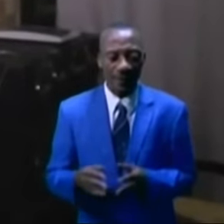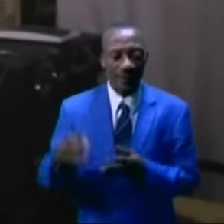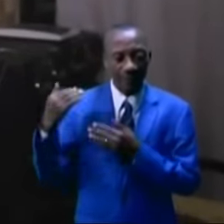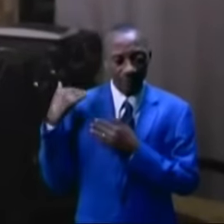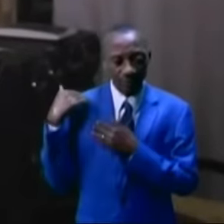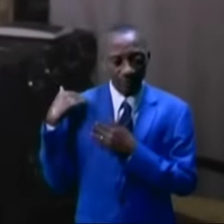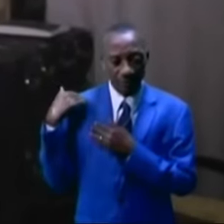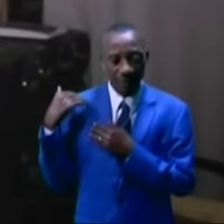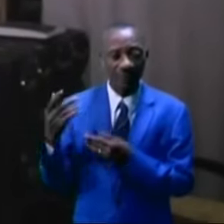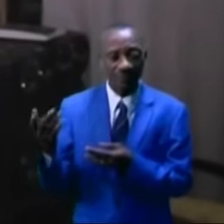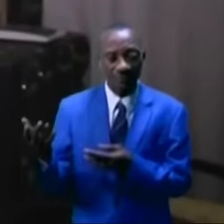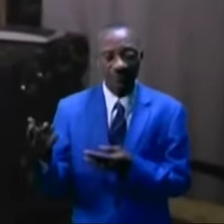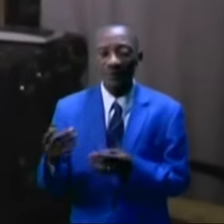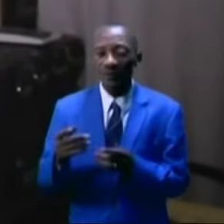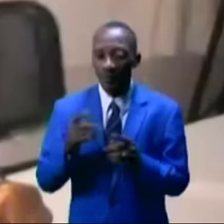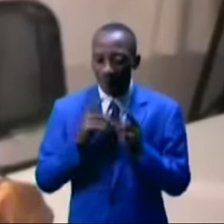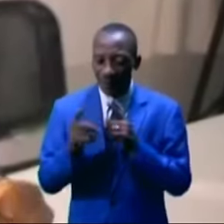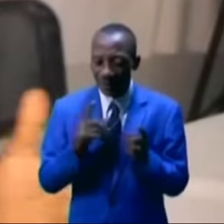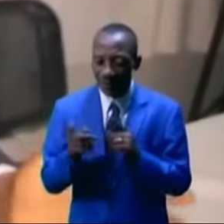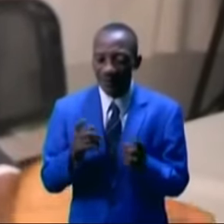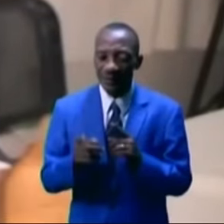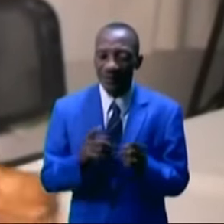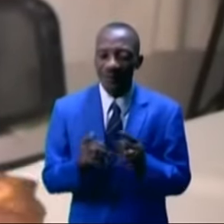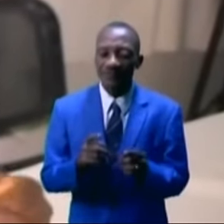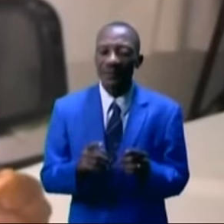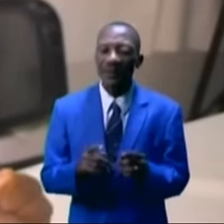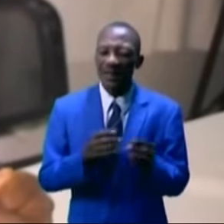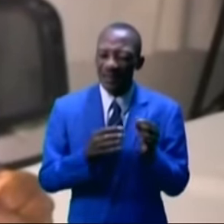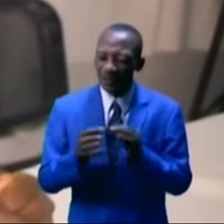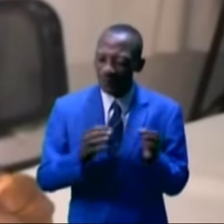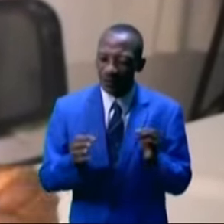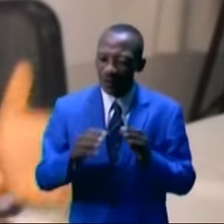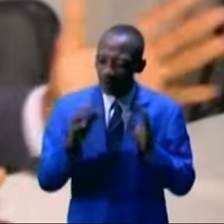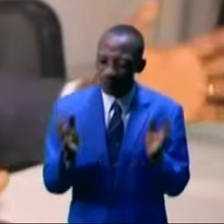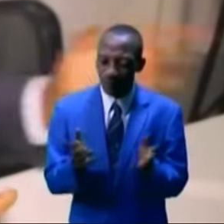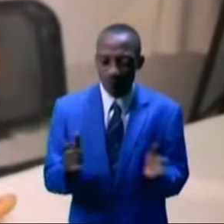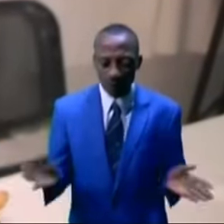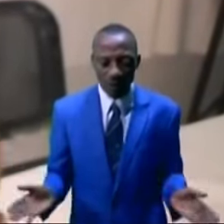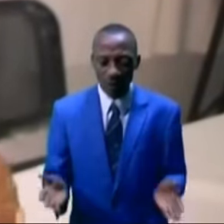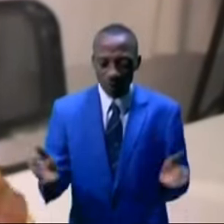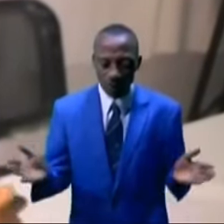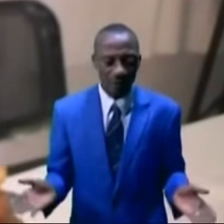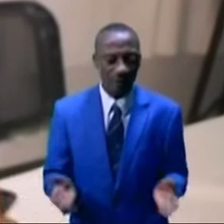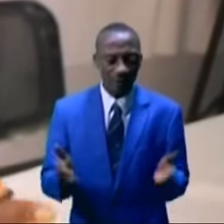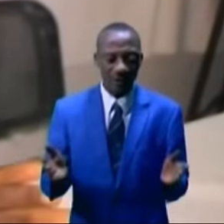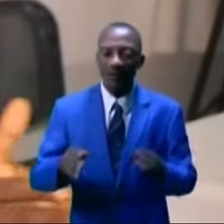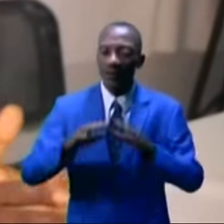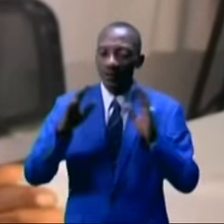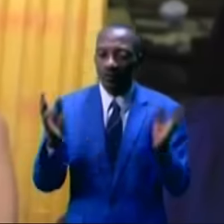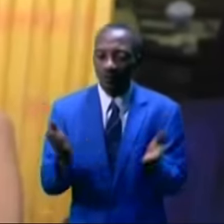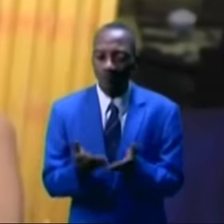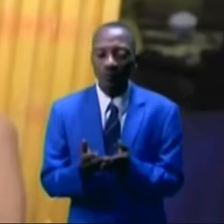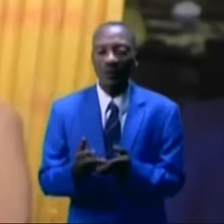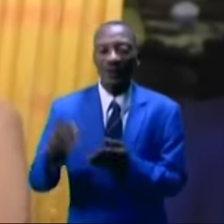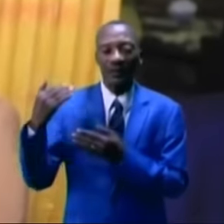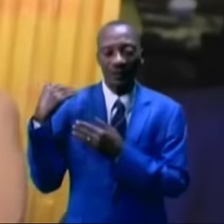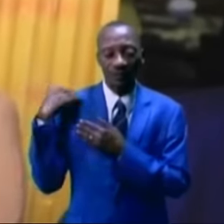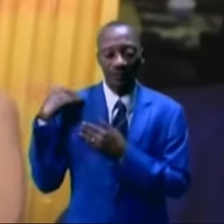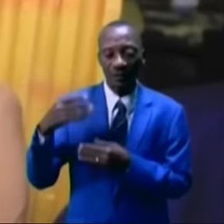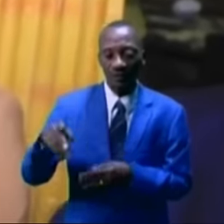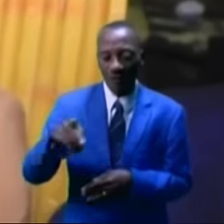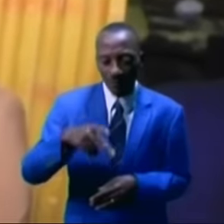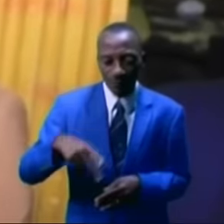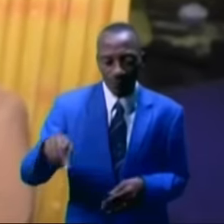la cohabitation pacifique entre les peuples, a renchéri Joseph Kamboulou. Très réceptif, les notabilités de